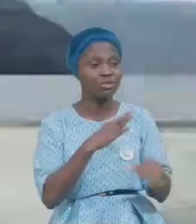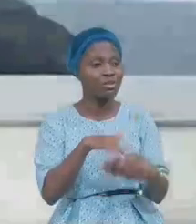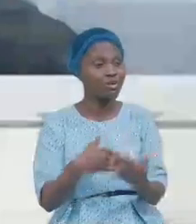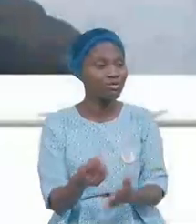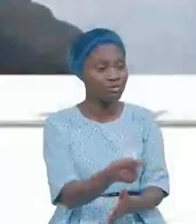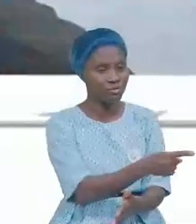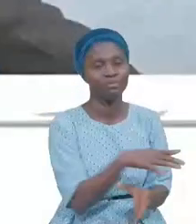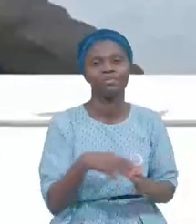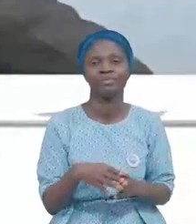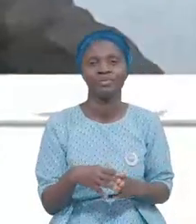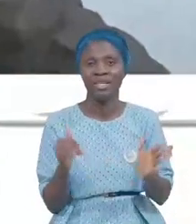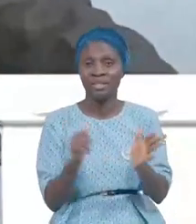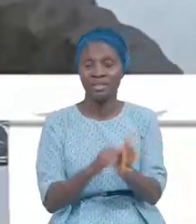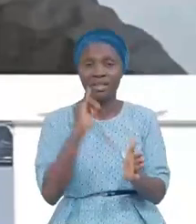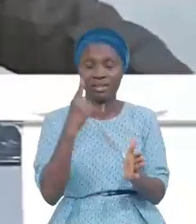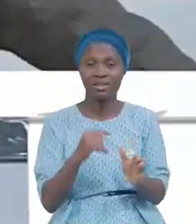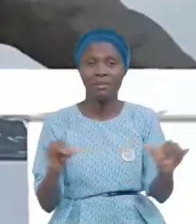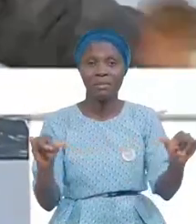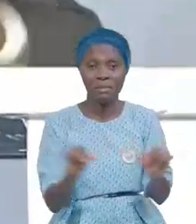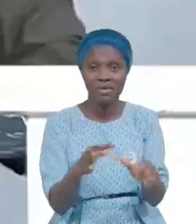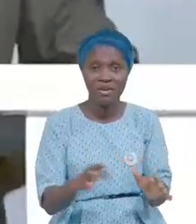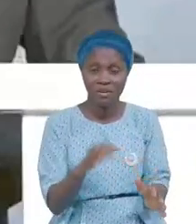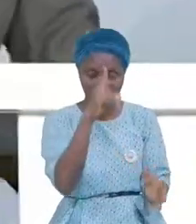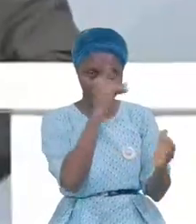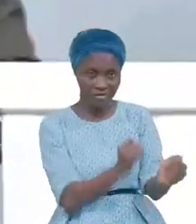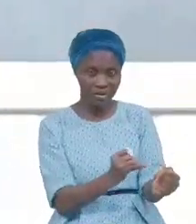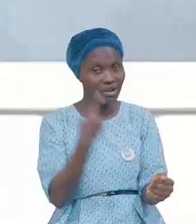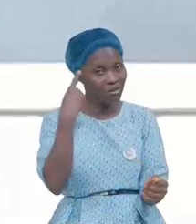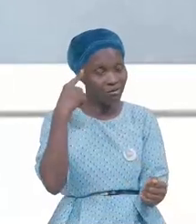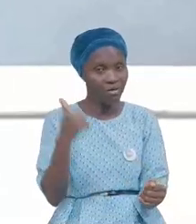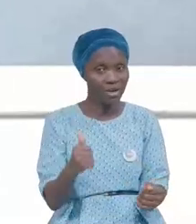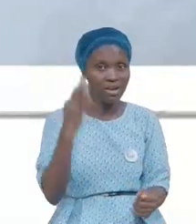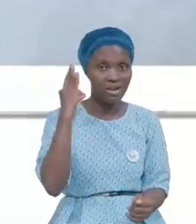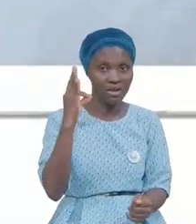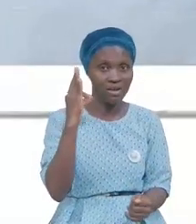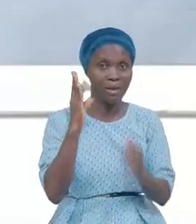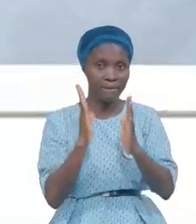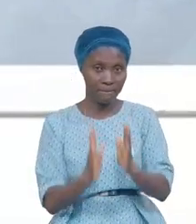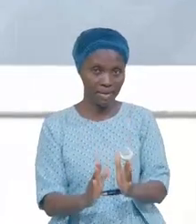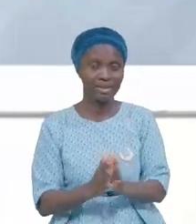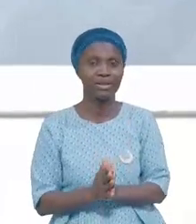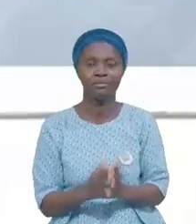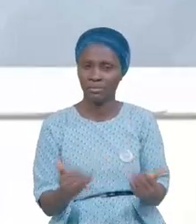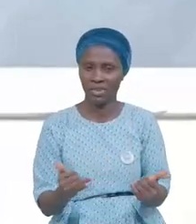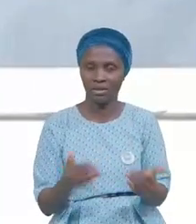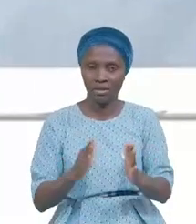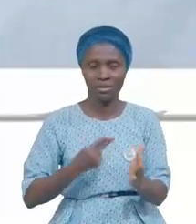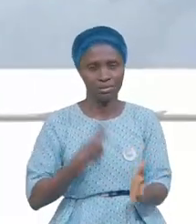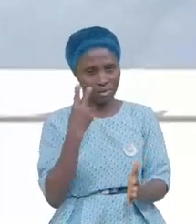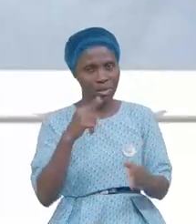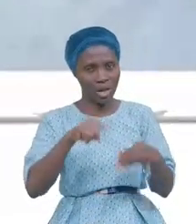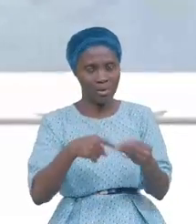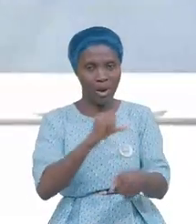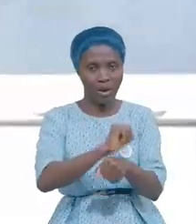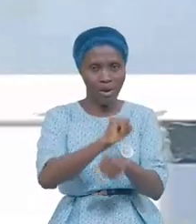Ça, c'est la mesure de foi pour un ministre. Voyons maintenant pour un ouvrier. Un ouvrier.